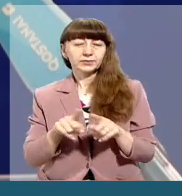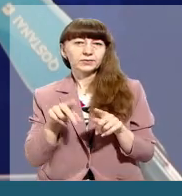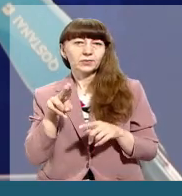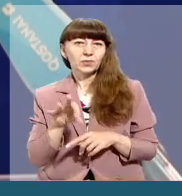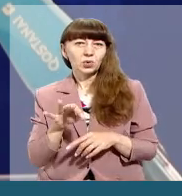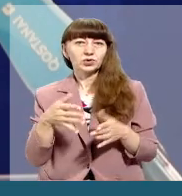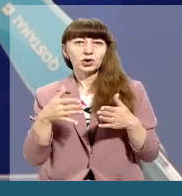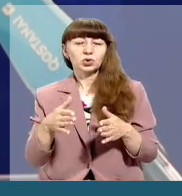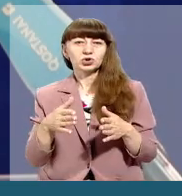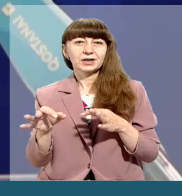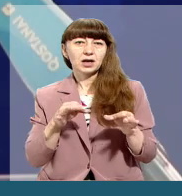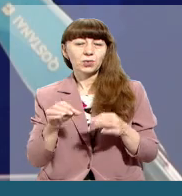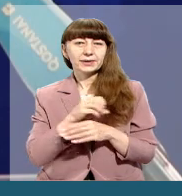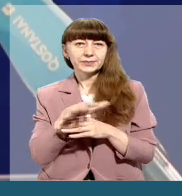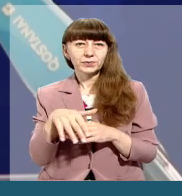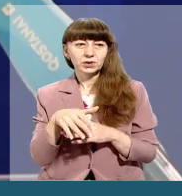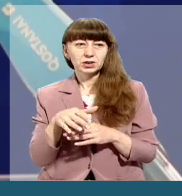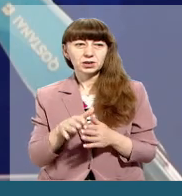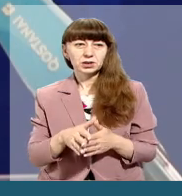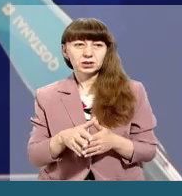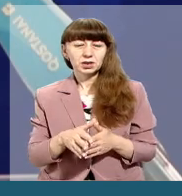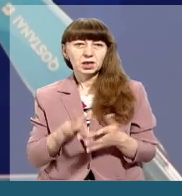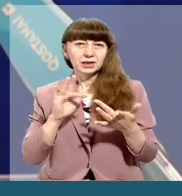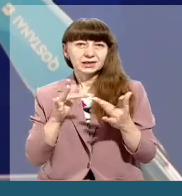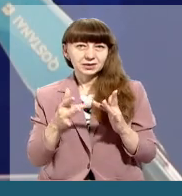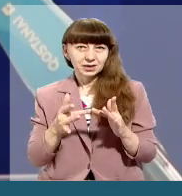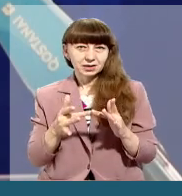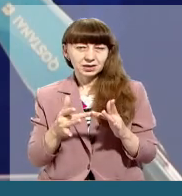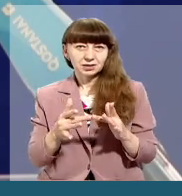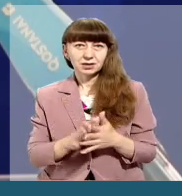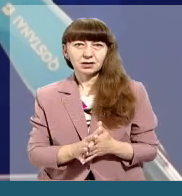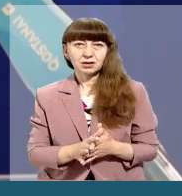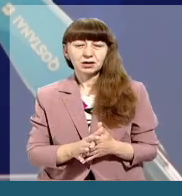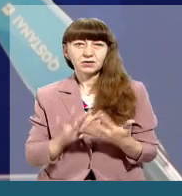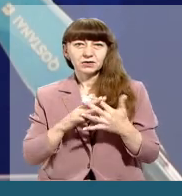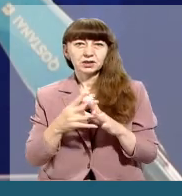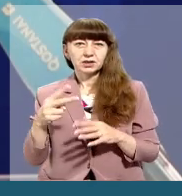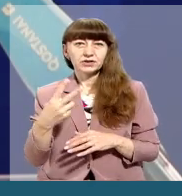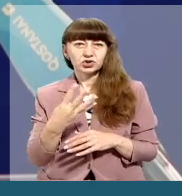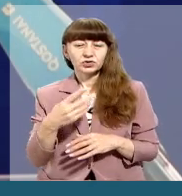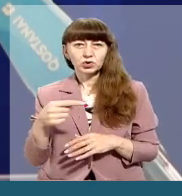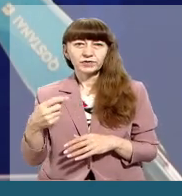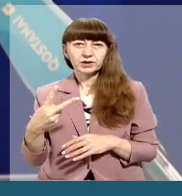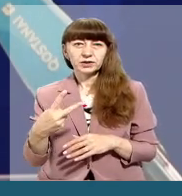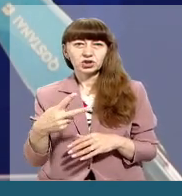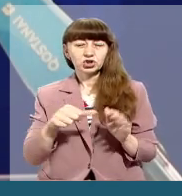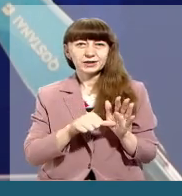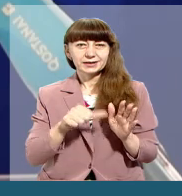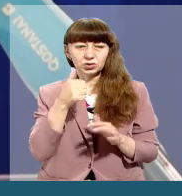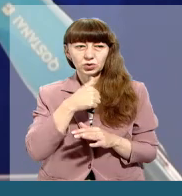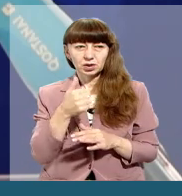рамках дорожной карты по обеспечению качественным широкополосным доступом к сети интернет населенных пунктов на 2024-2026